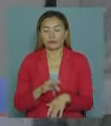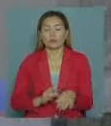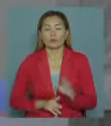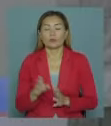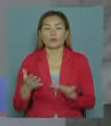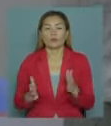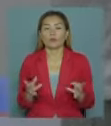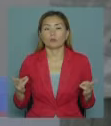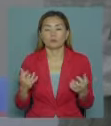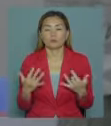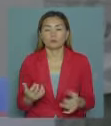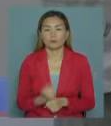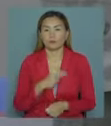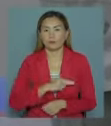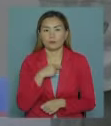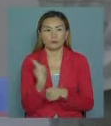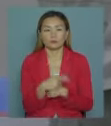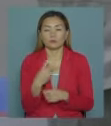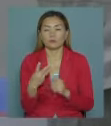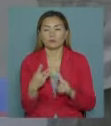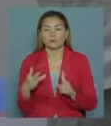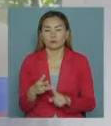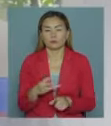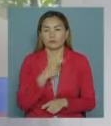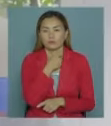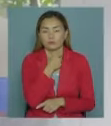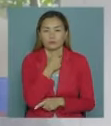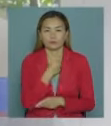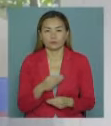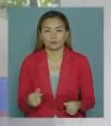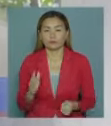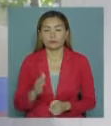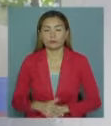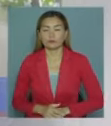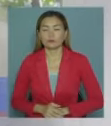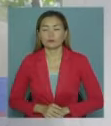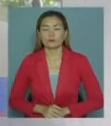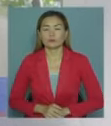Если принять необходимые меры лечения, на 3-м этапе кашель утихнет.